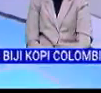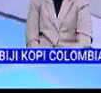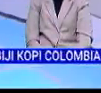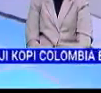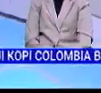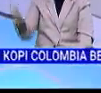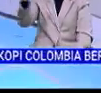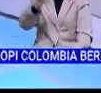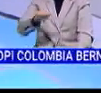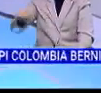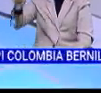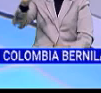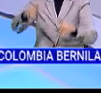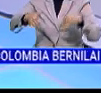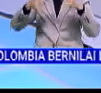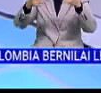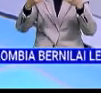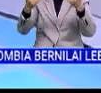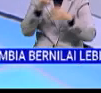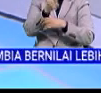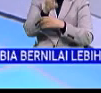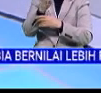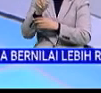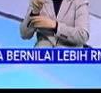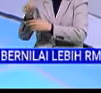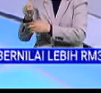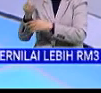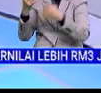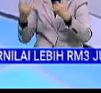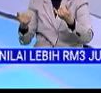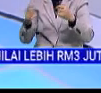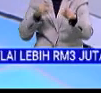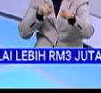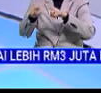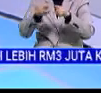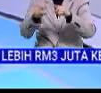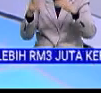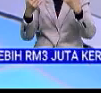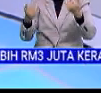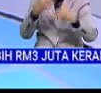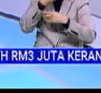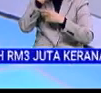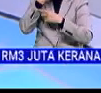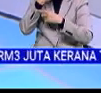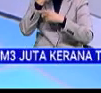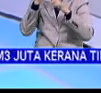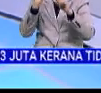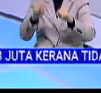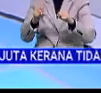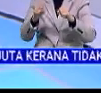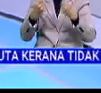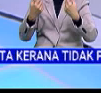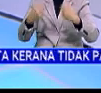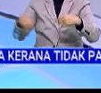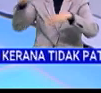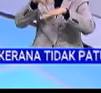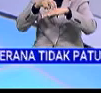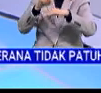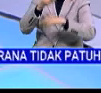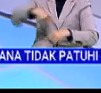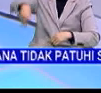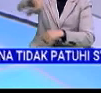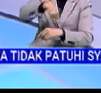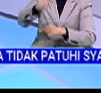Asia Talent Cup 2021, pelumba muda negara Daniel Syahmi Ahmad Syahril berjaya menaiki podium pada perlumbaan 1 pusingan